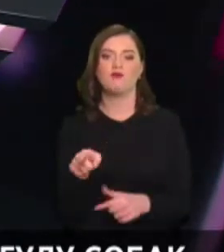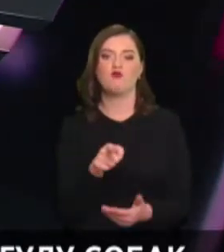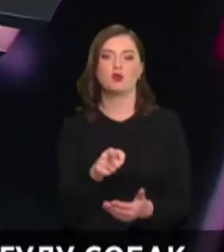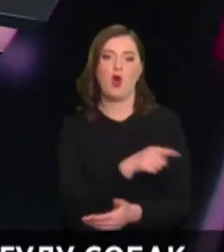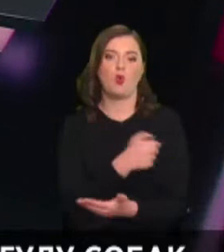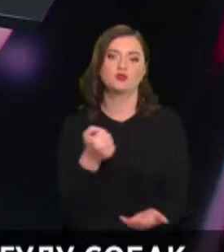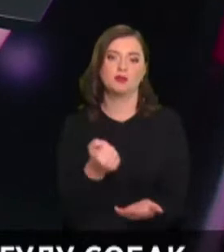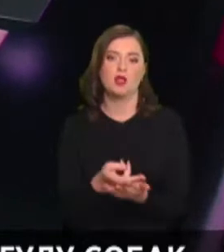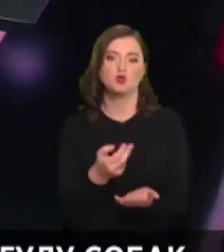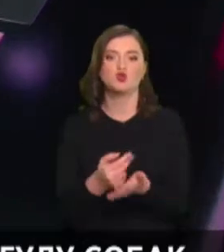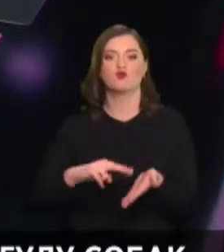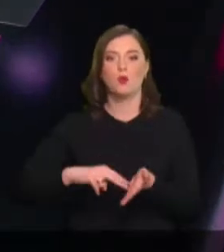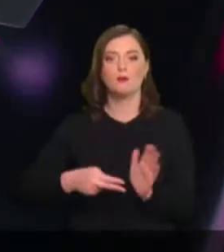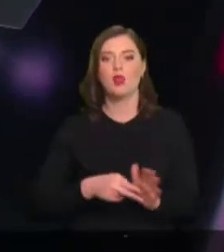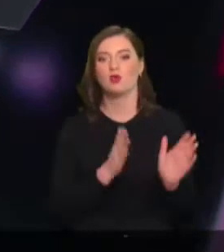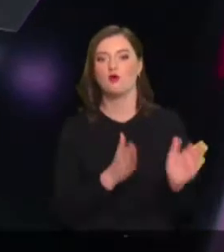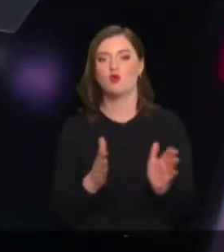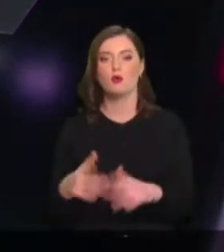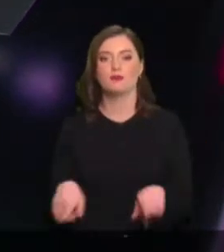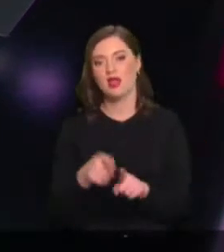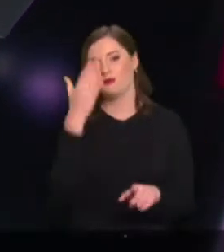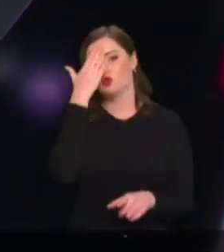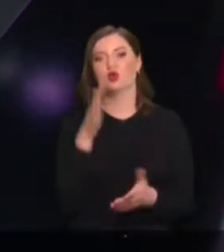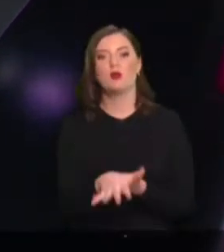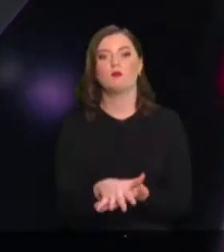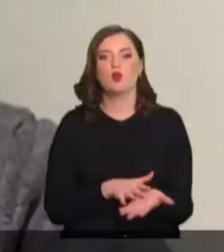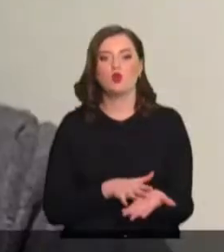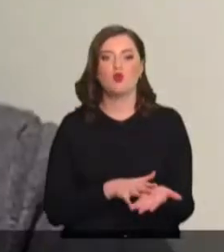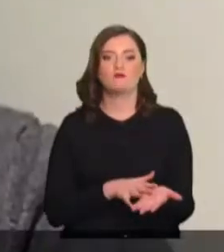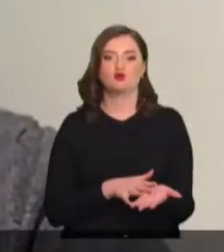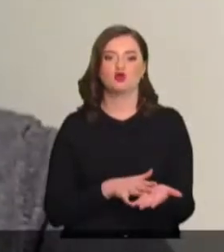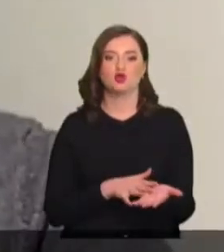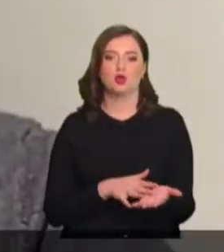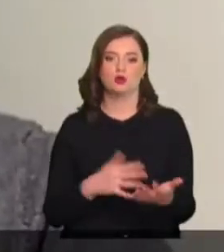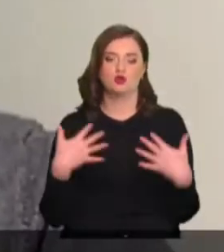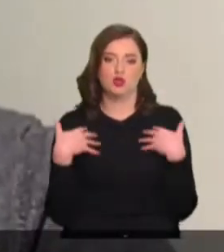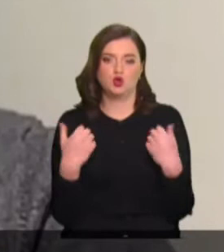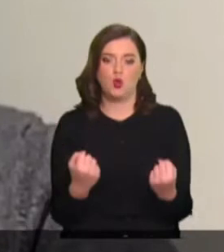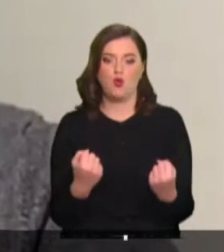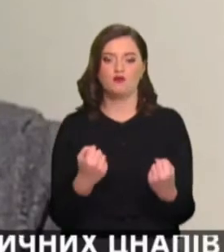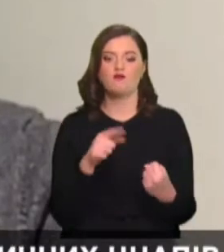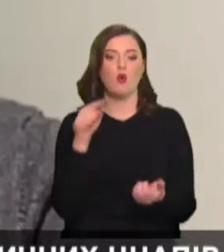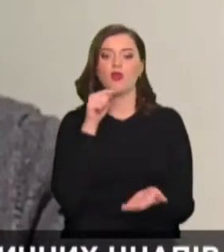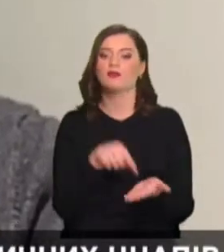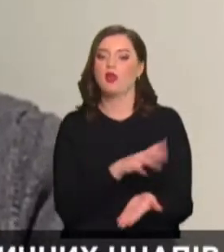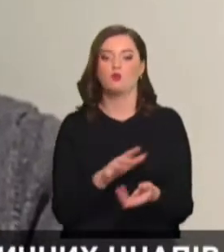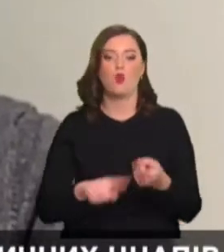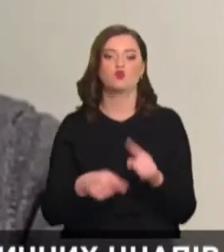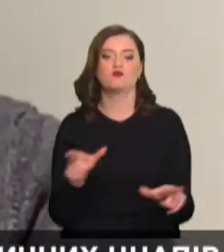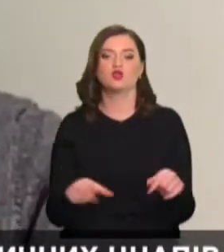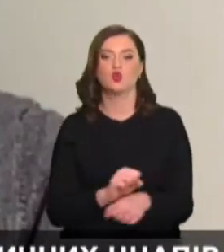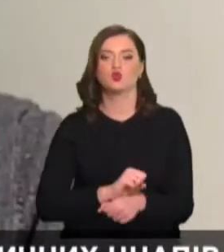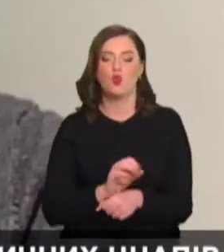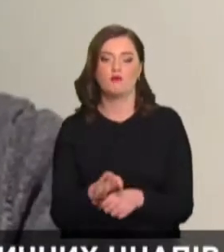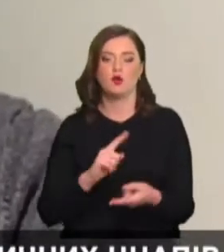госпіталізується планово, регулярно, таким чином продовжуючи ресурс свого здоров'я. В вона не потрапила у зв'язку з ковідом, у зв'язку